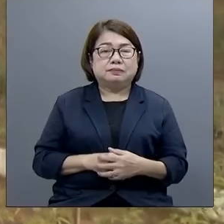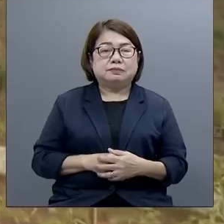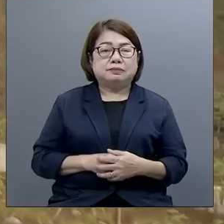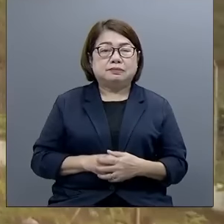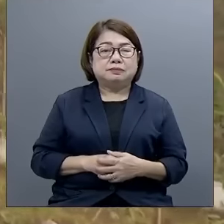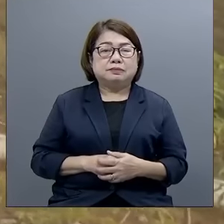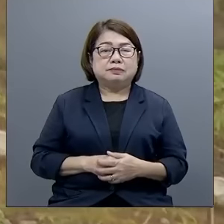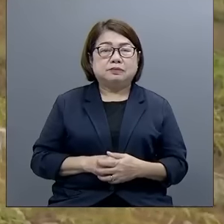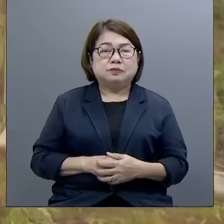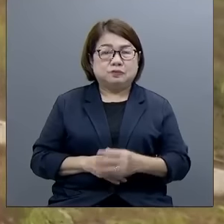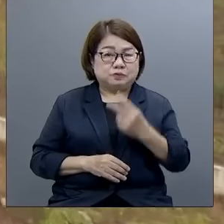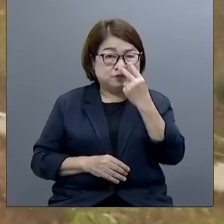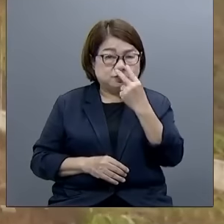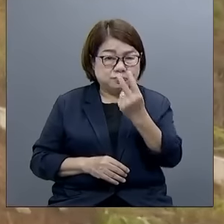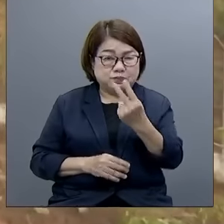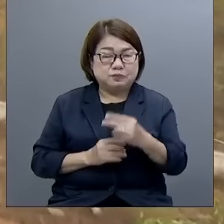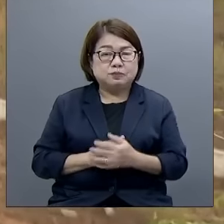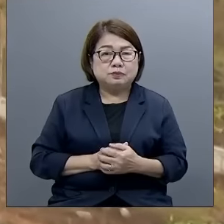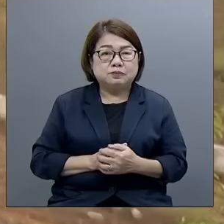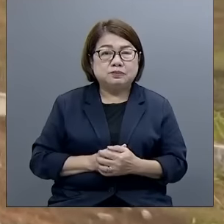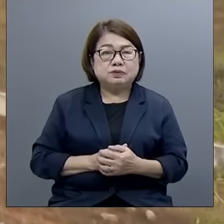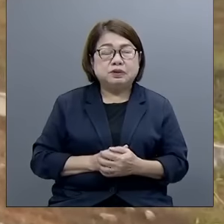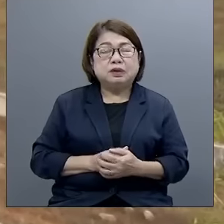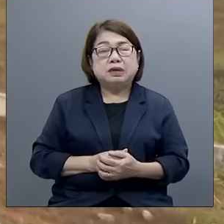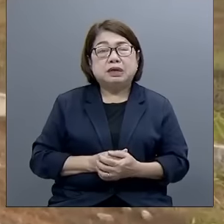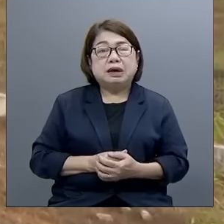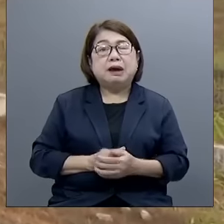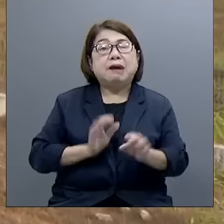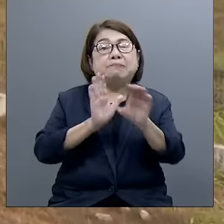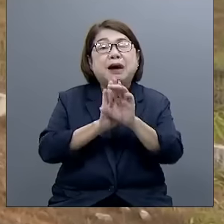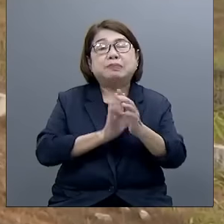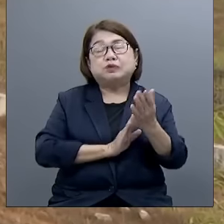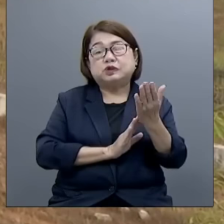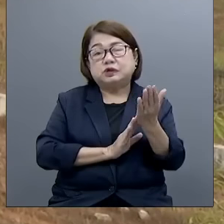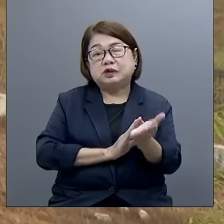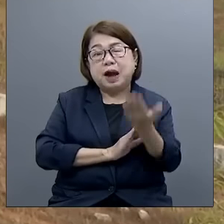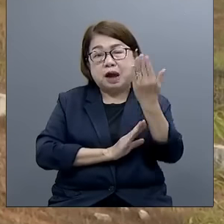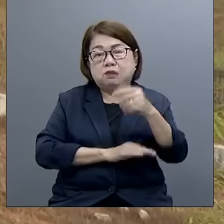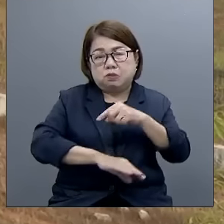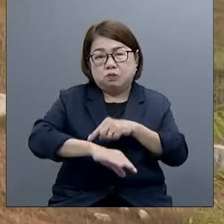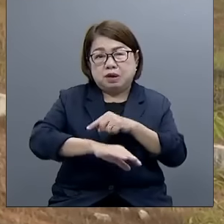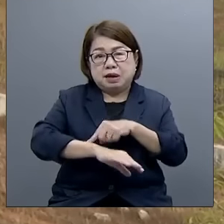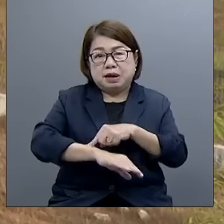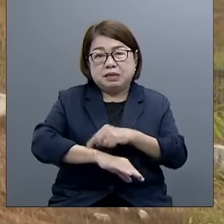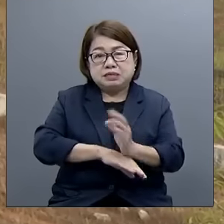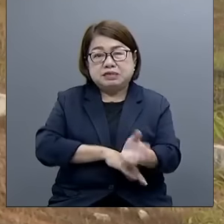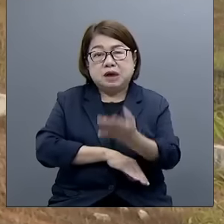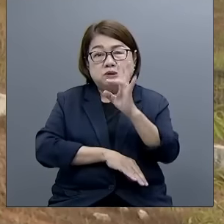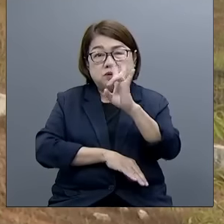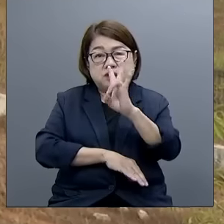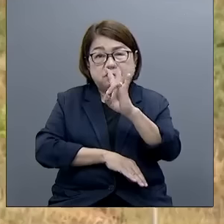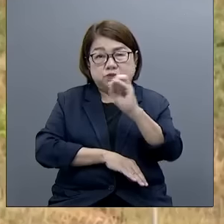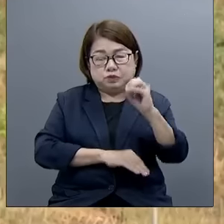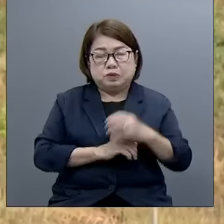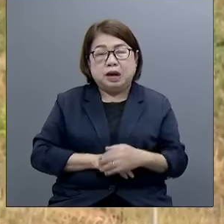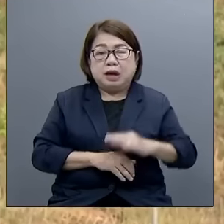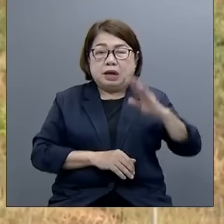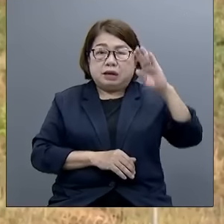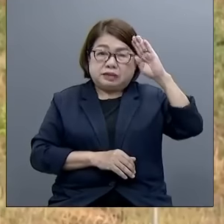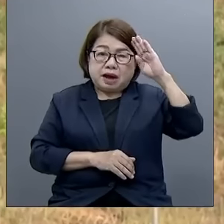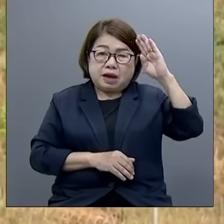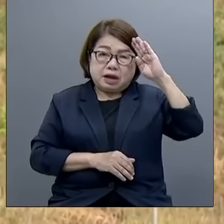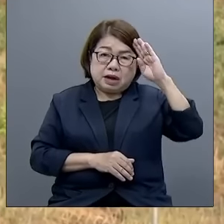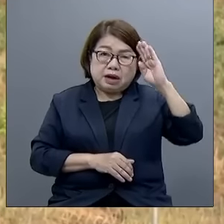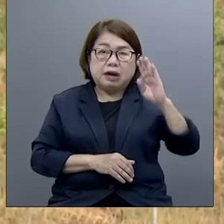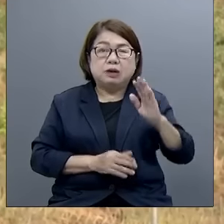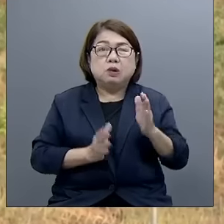เดี๋ยวพาคุณผู้ชมย้อนไปชมภาพบรรยากาศเมื่อช่วงเช้าเมื่อเวลาประมาณ7:00 นที่ผ่านมานะครับทหารหน่วยเฉพาะกิจราชบัณฑิตตำรว